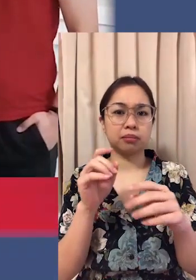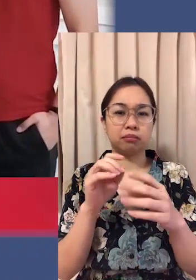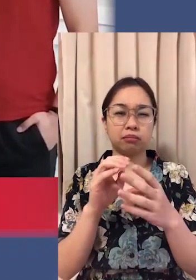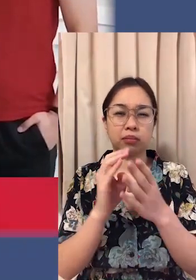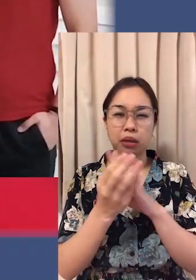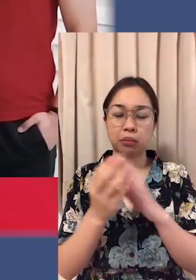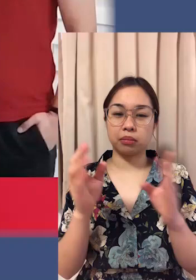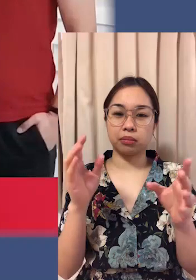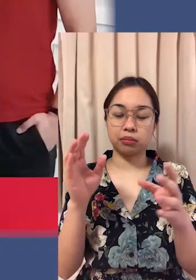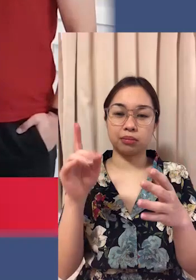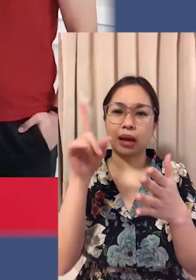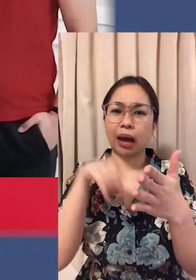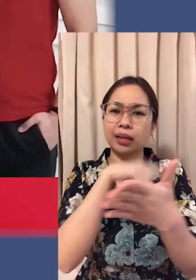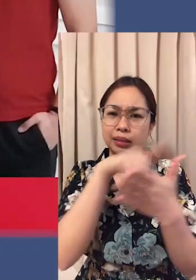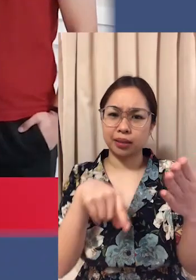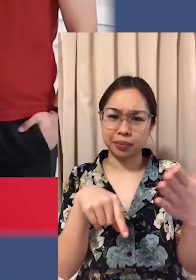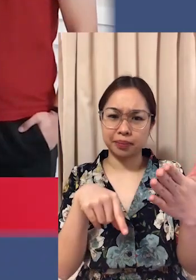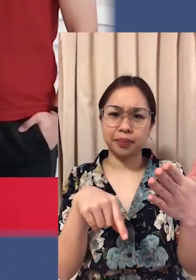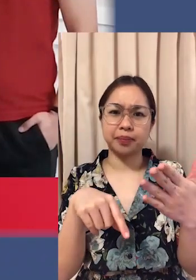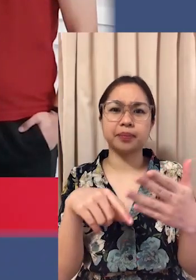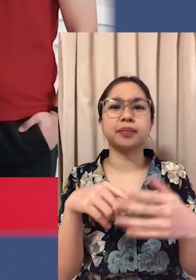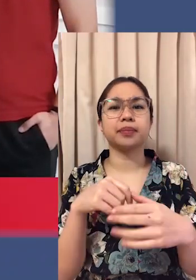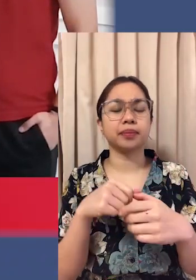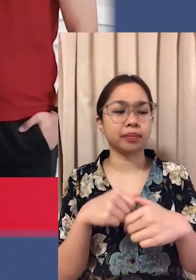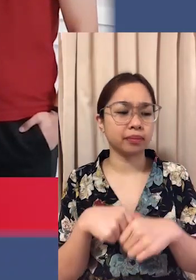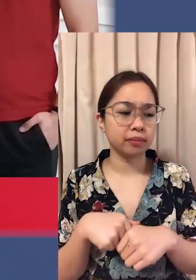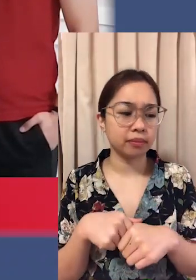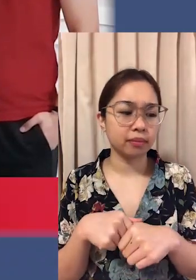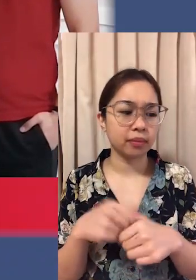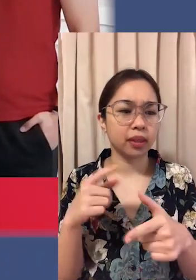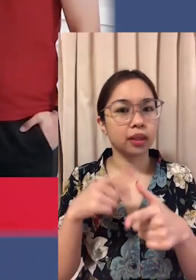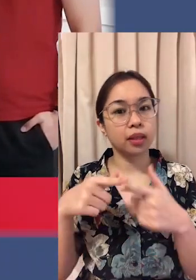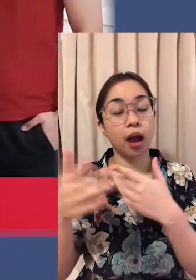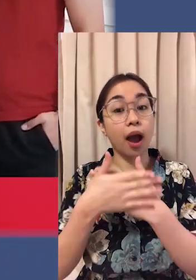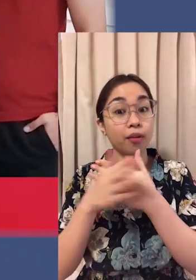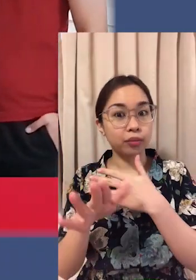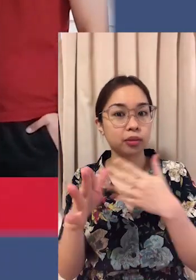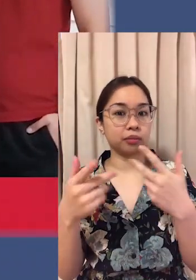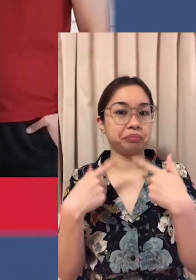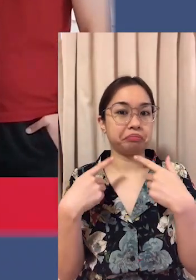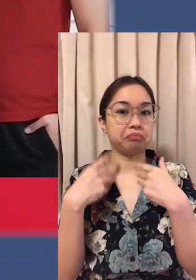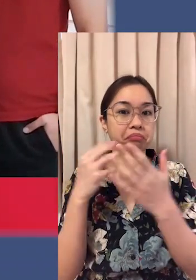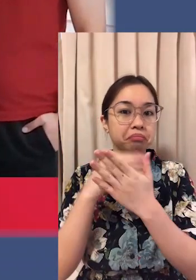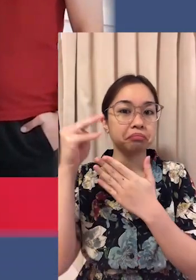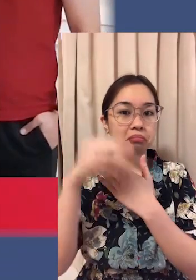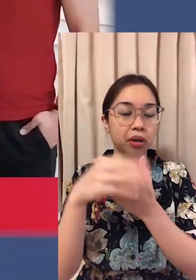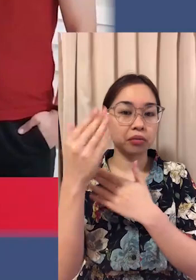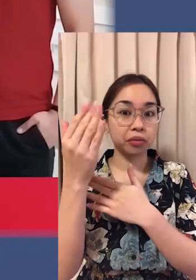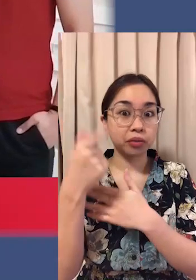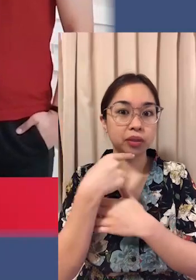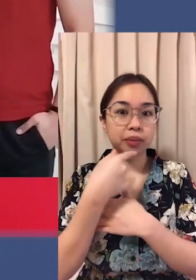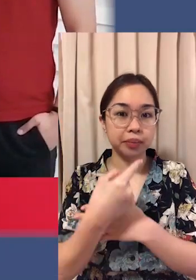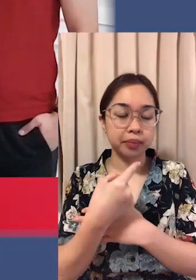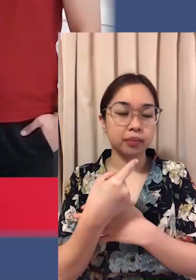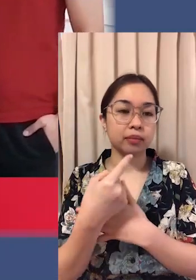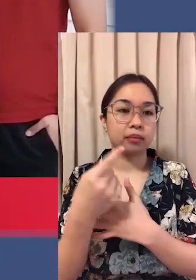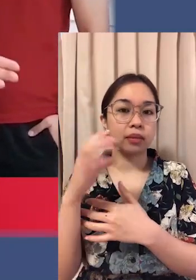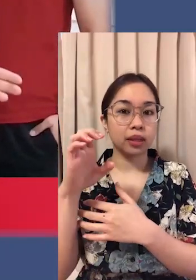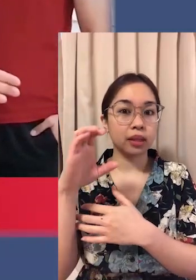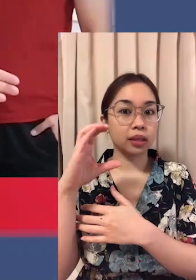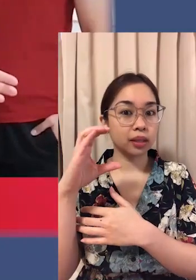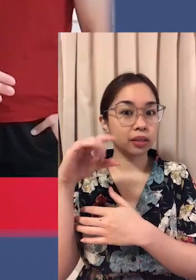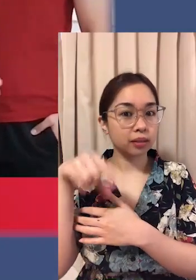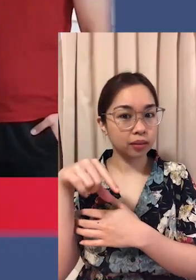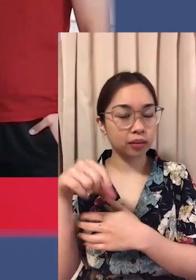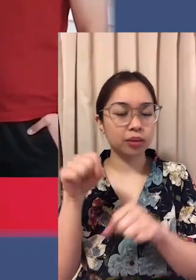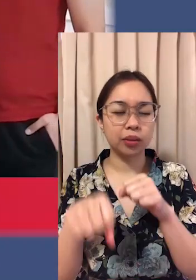ang aming travel. Pagkatapos, bigla noong March 15, nag-declare ng ECQ ang buong Pilipinas. So, wala